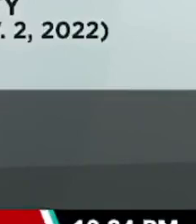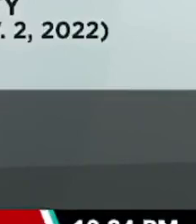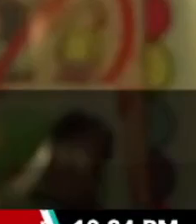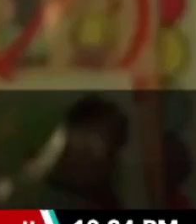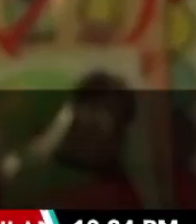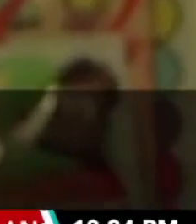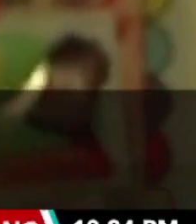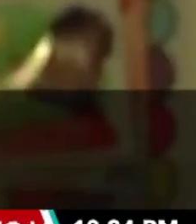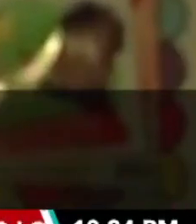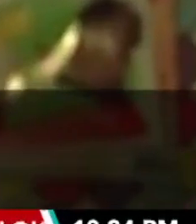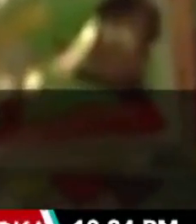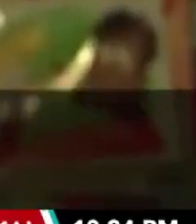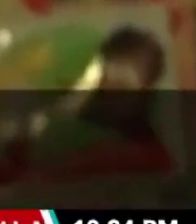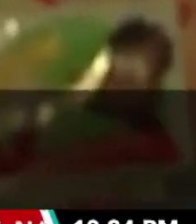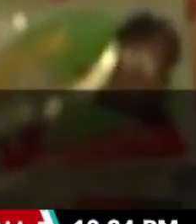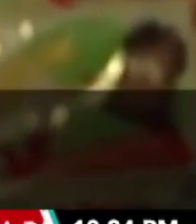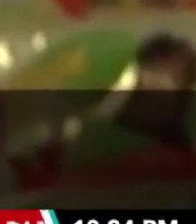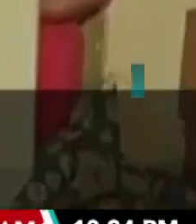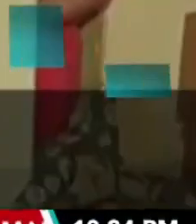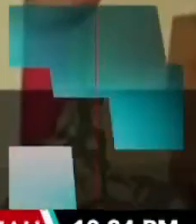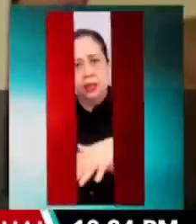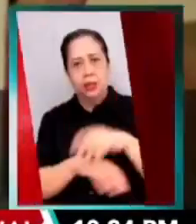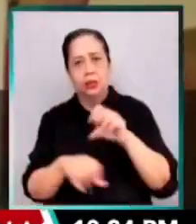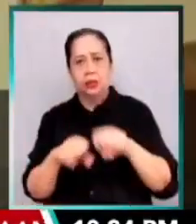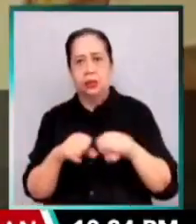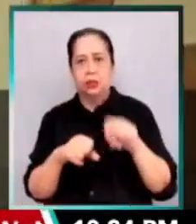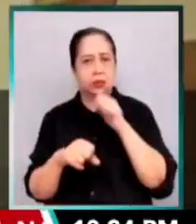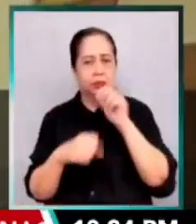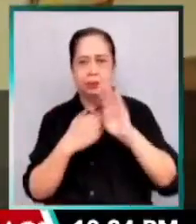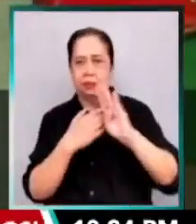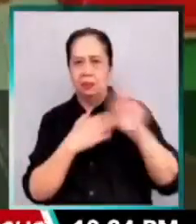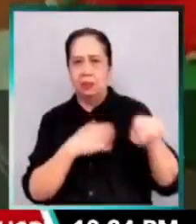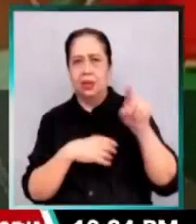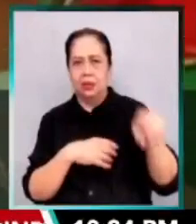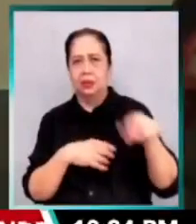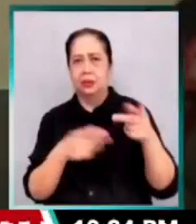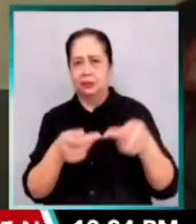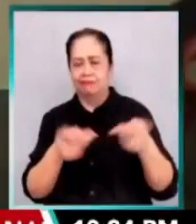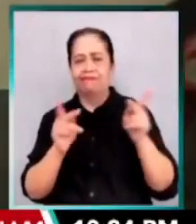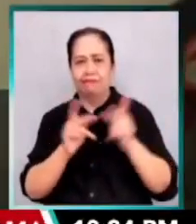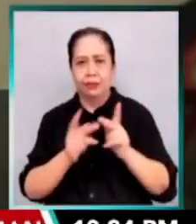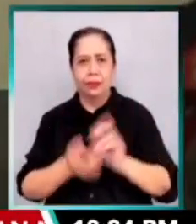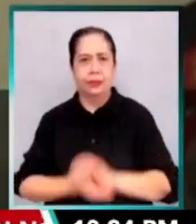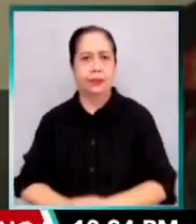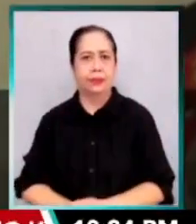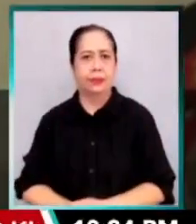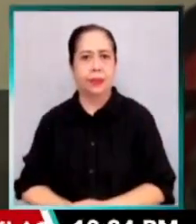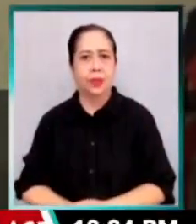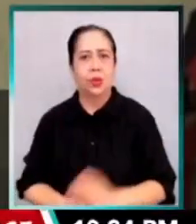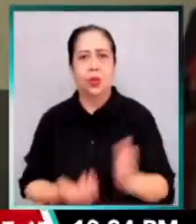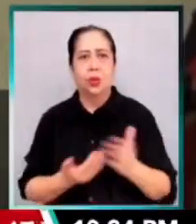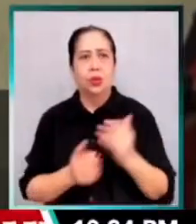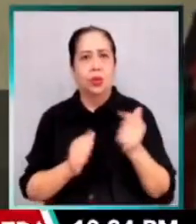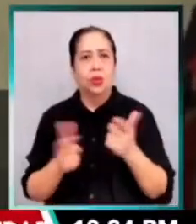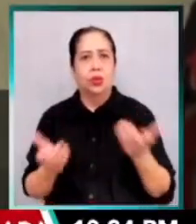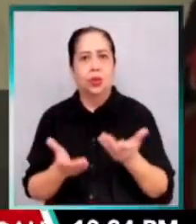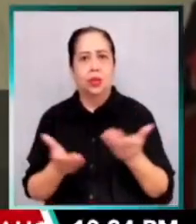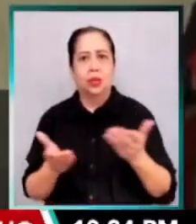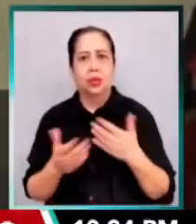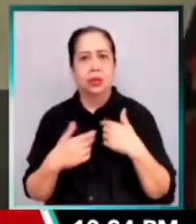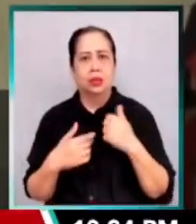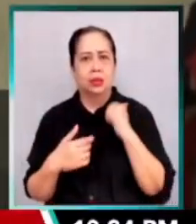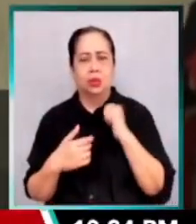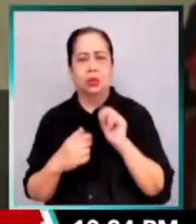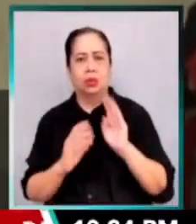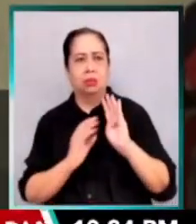trauma ang landslide, kaya hindi na raw sila babalik sa naturang lugar. Halos lahat kami dito, hindi na namin gusto na bumalik pa